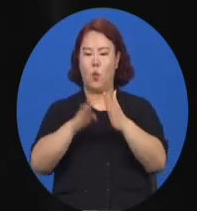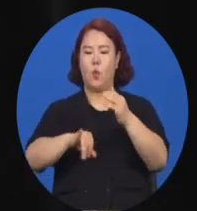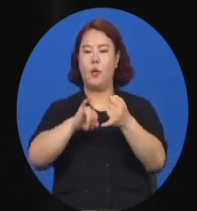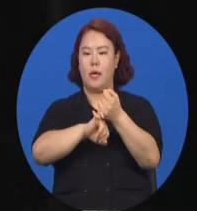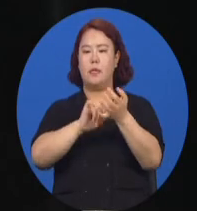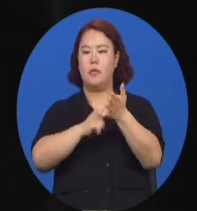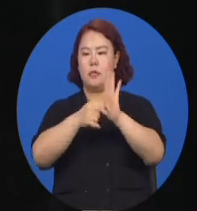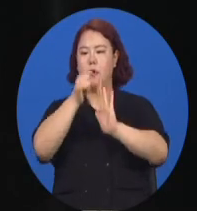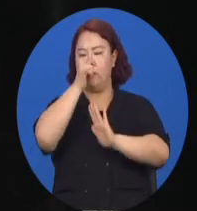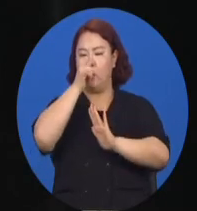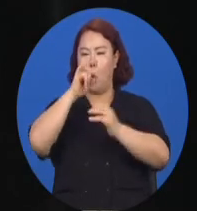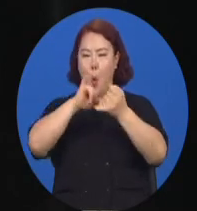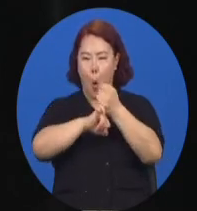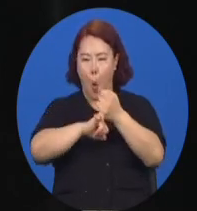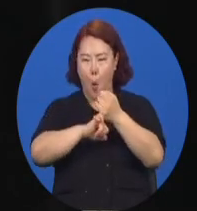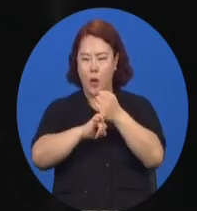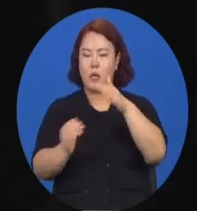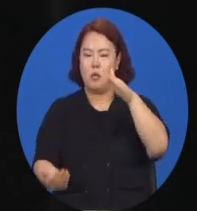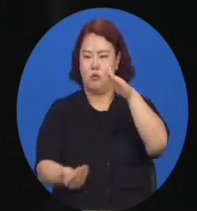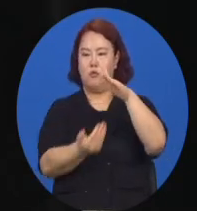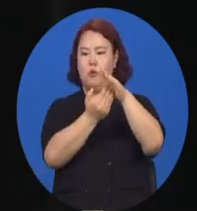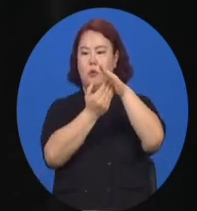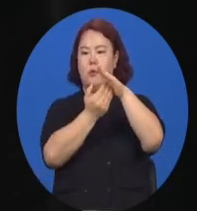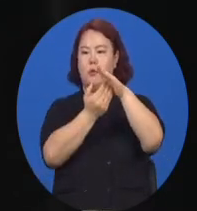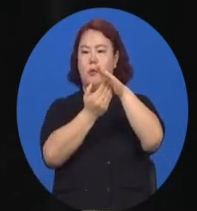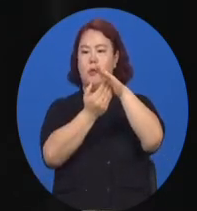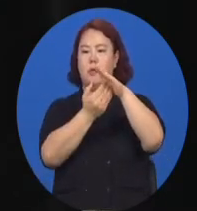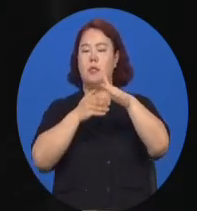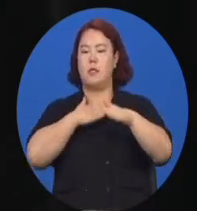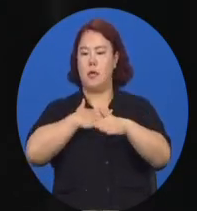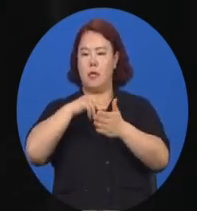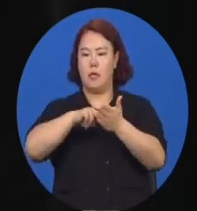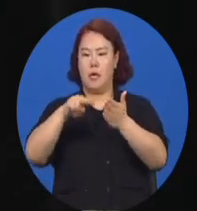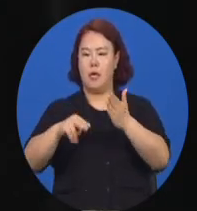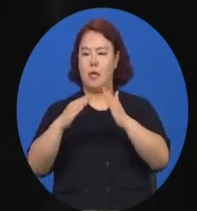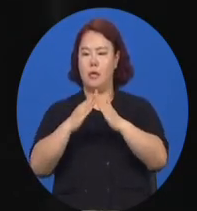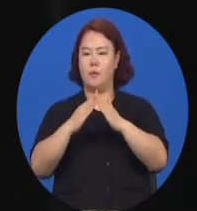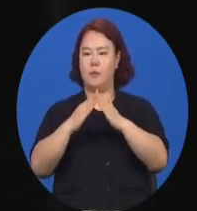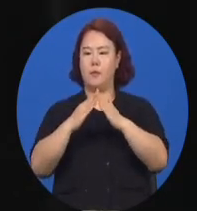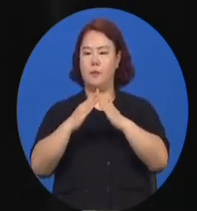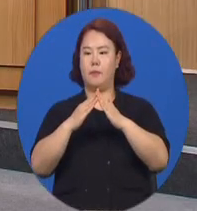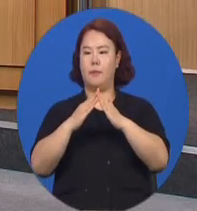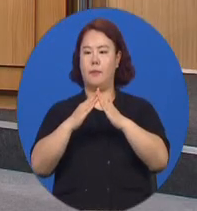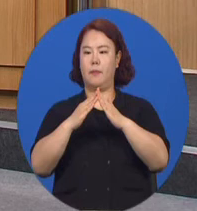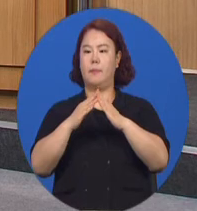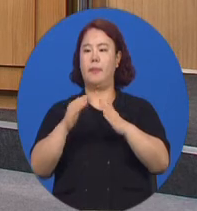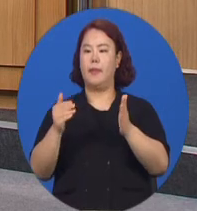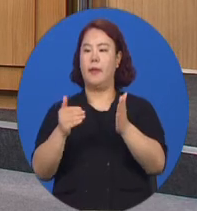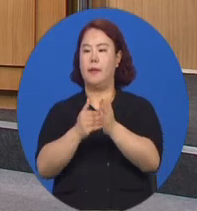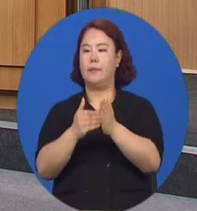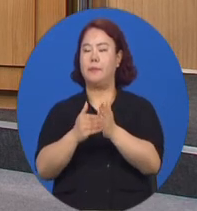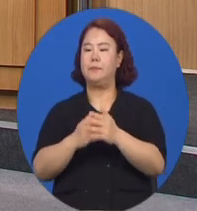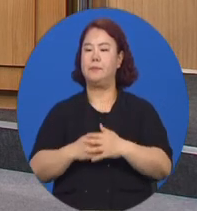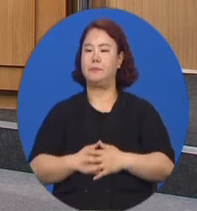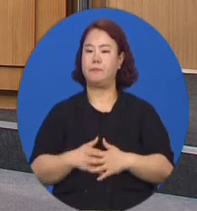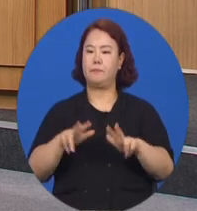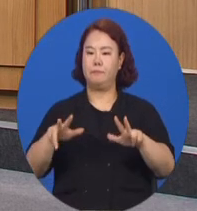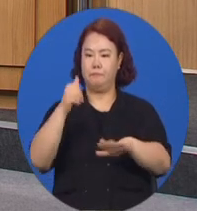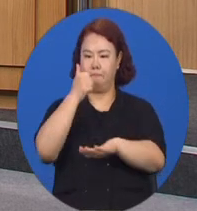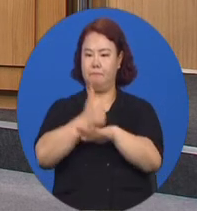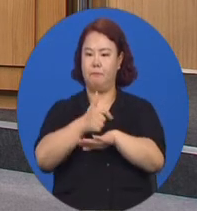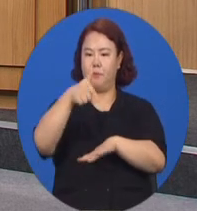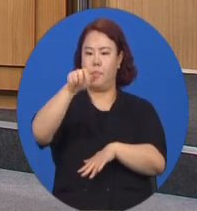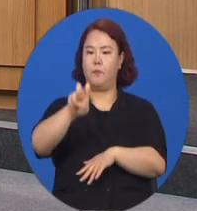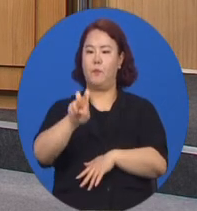있습니다. 반드시 완성해서 제가 이런 단양을 반드시 만들어 내겠습니다. 네. 자, 이제 마무리 발언